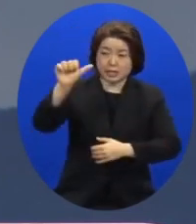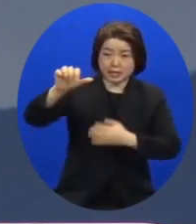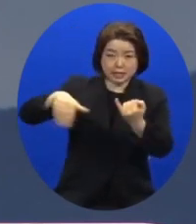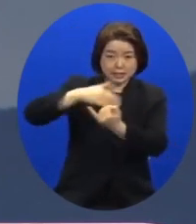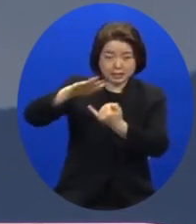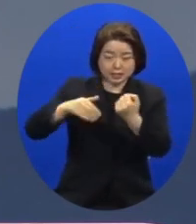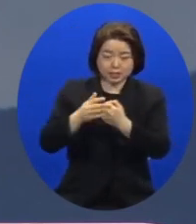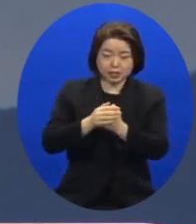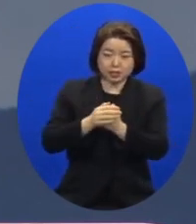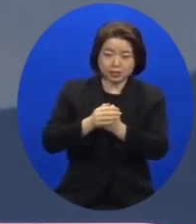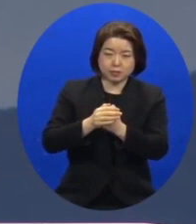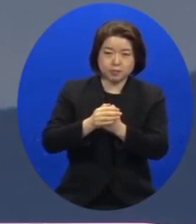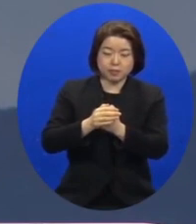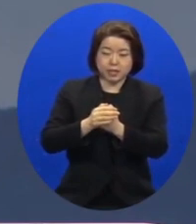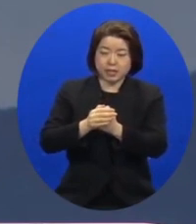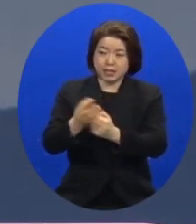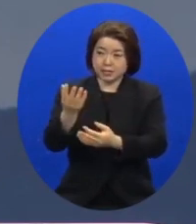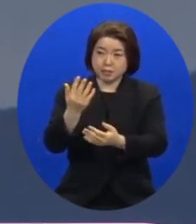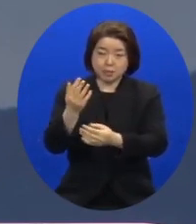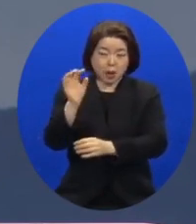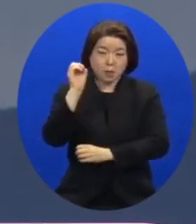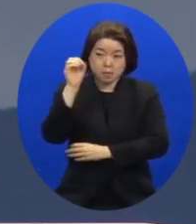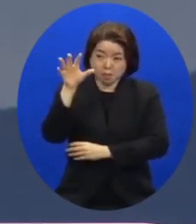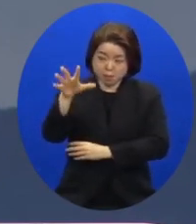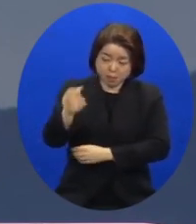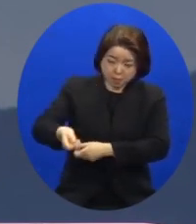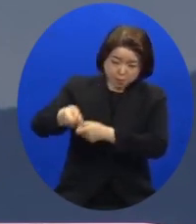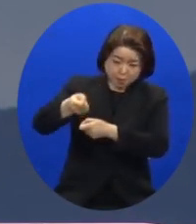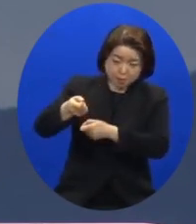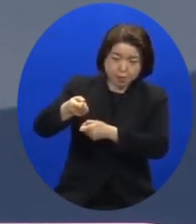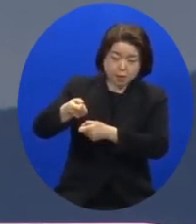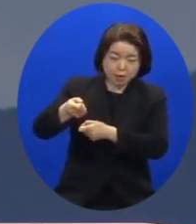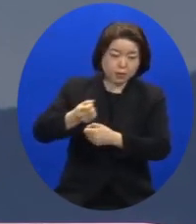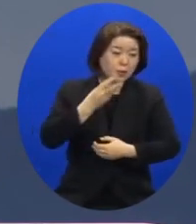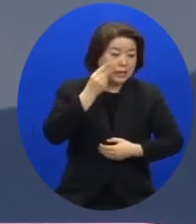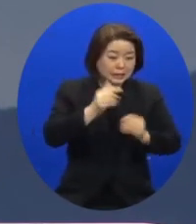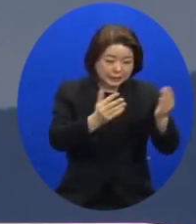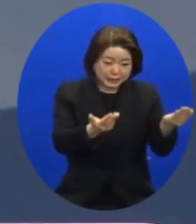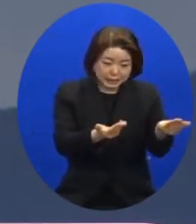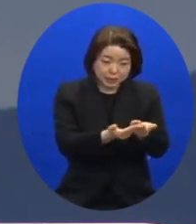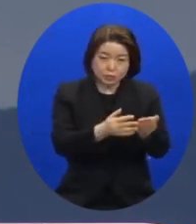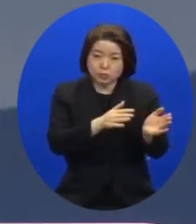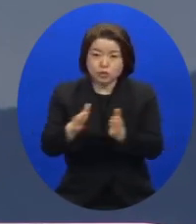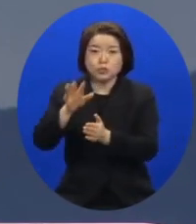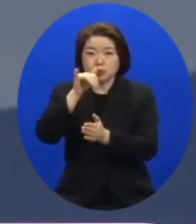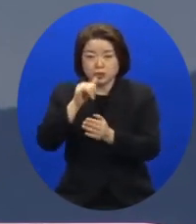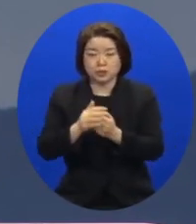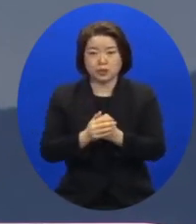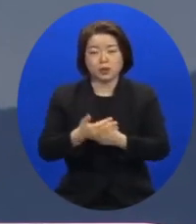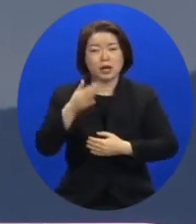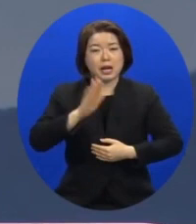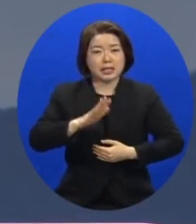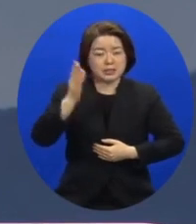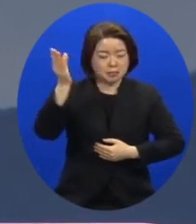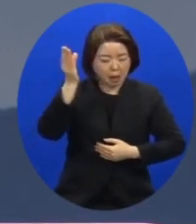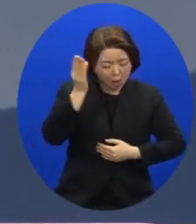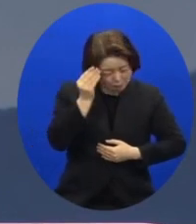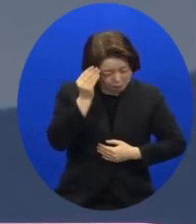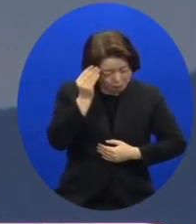여분의 기름 그릇을 따로 준비하고 있었습니다 미련한 다섯 처녀는 그냥 덕만 켜두고